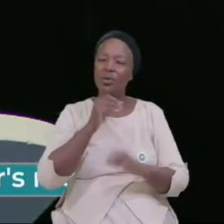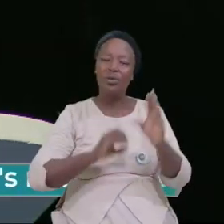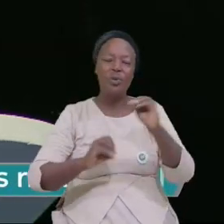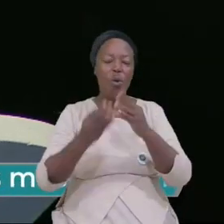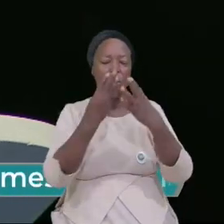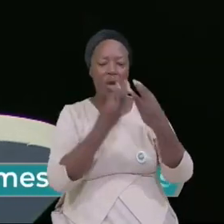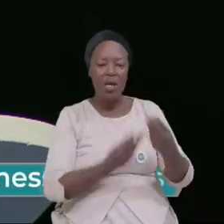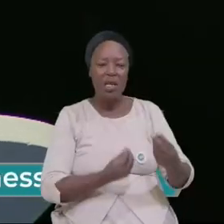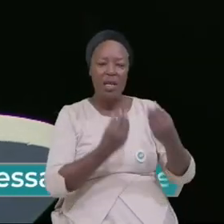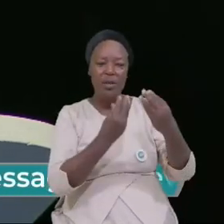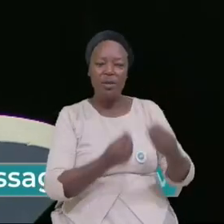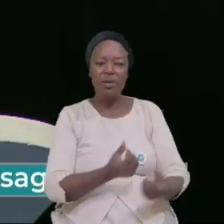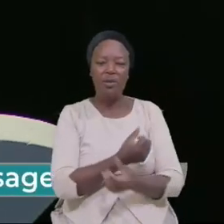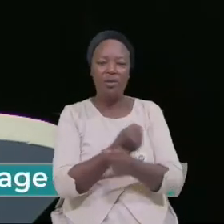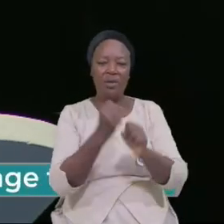mon Sauveur.